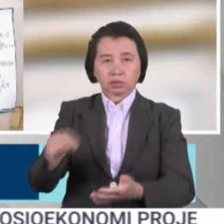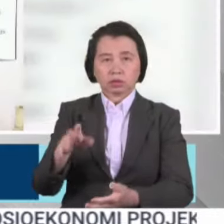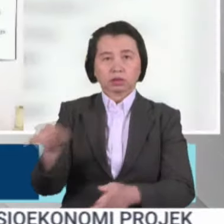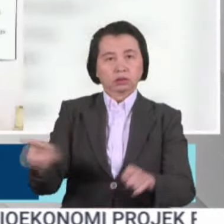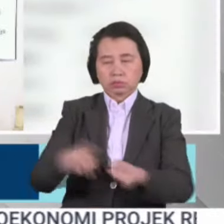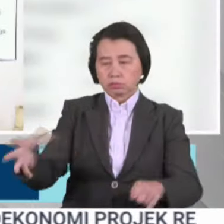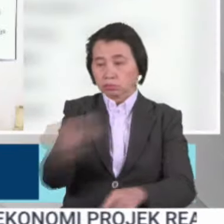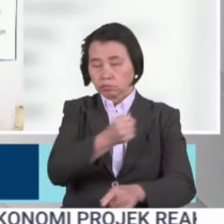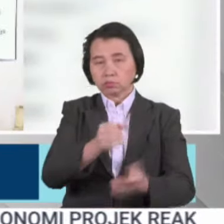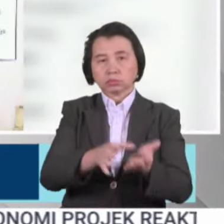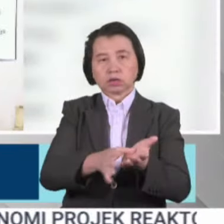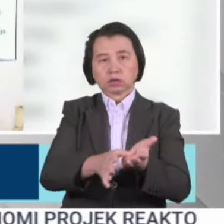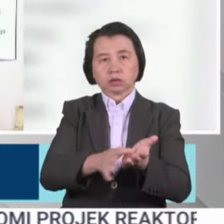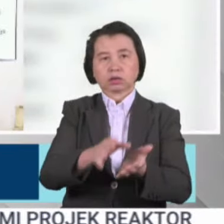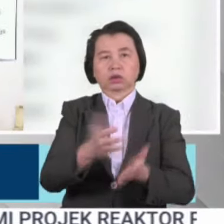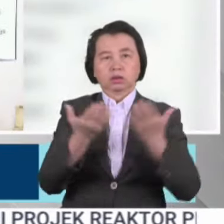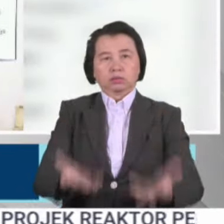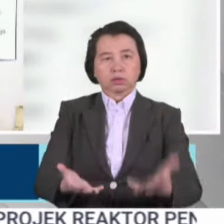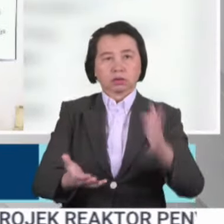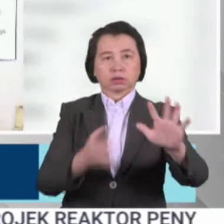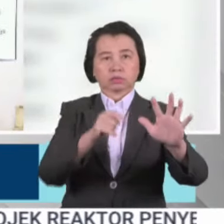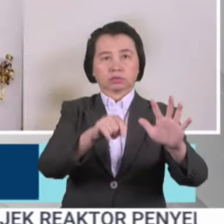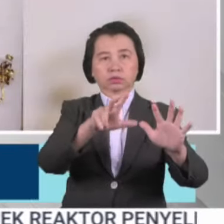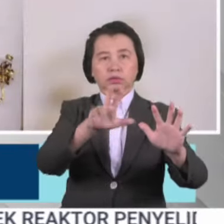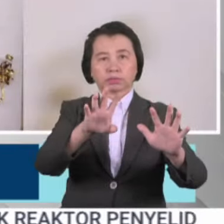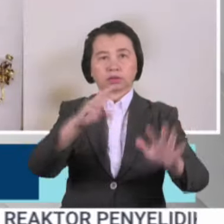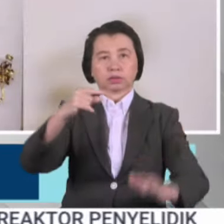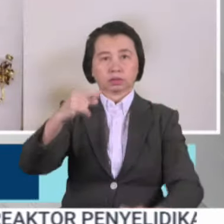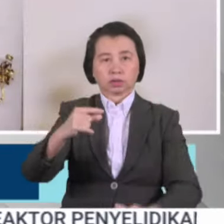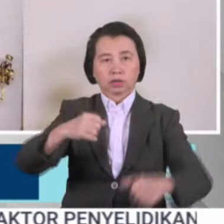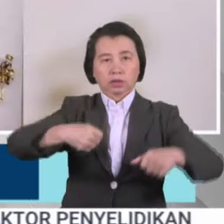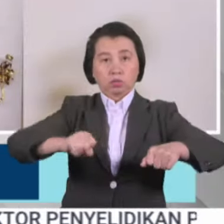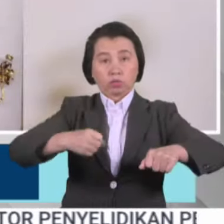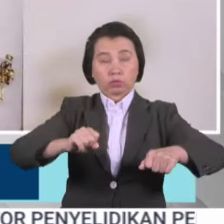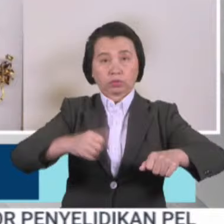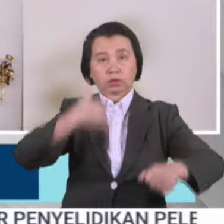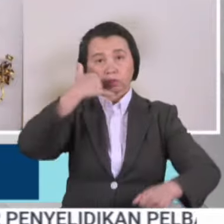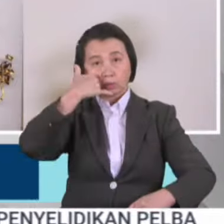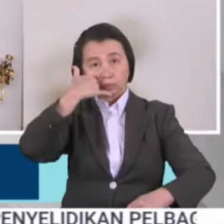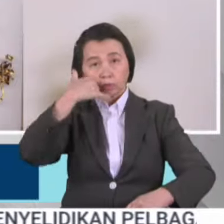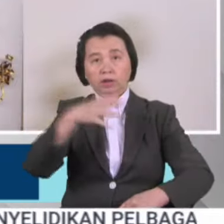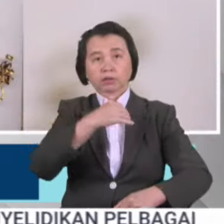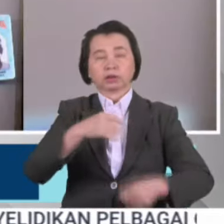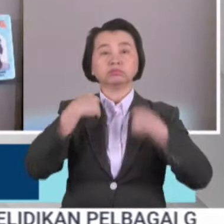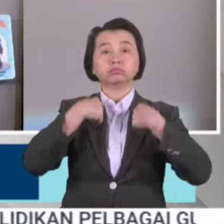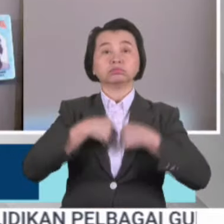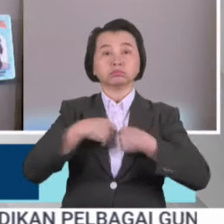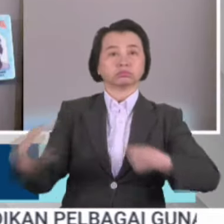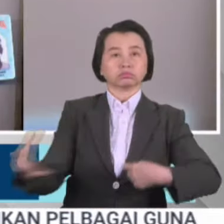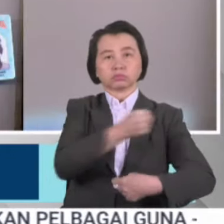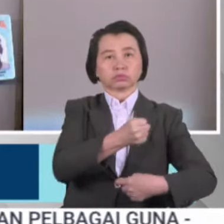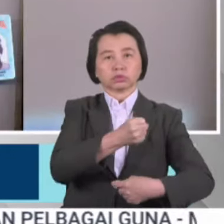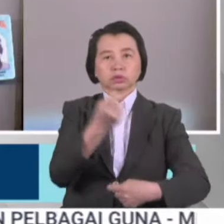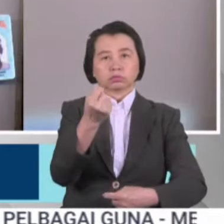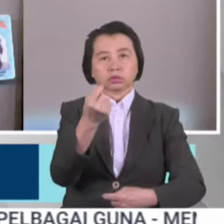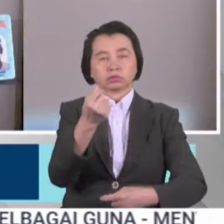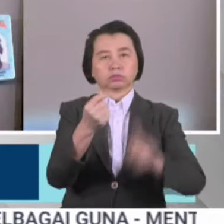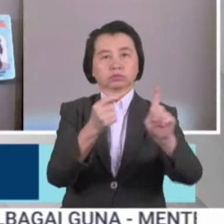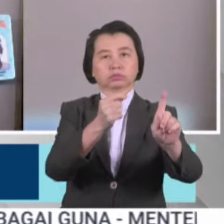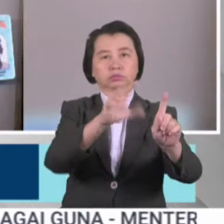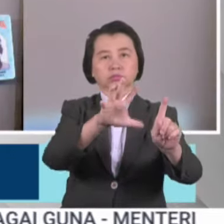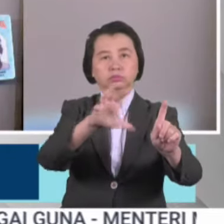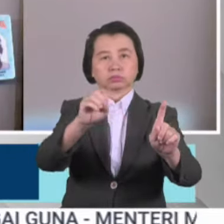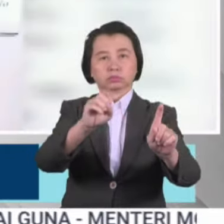dirampas dadah jenis syabu seberat 5.34 gram, motosikal, telefon bimbit dan rantai leher emas